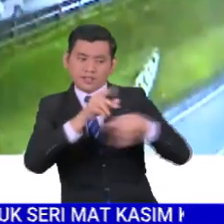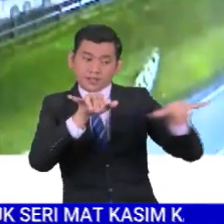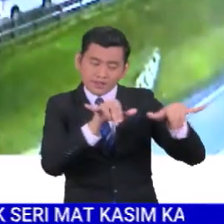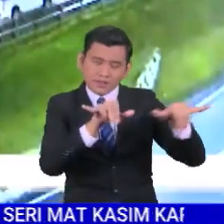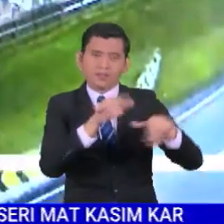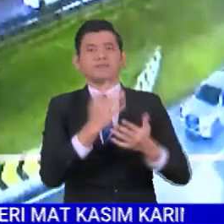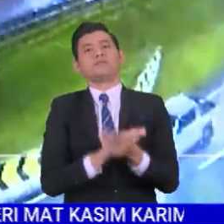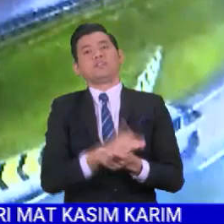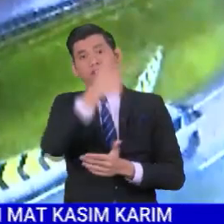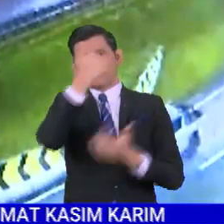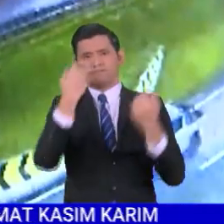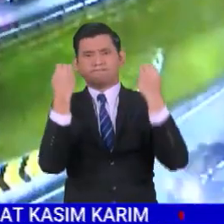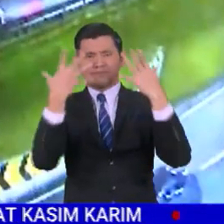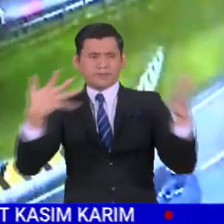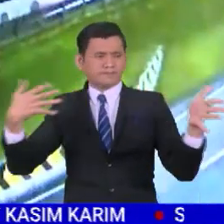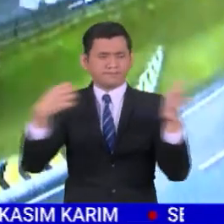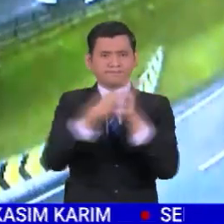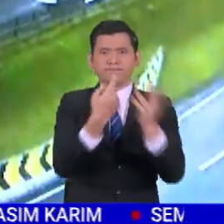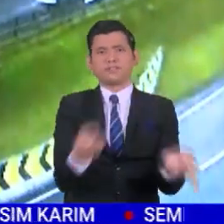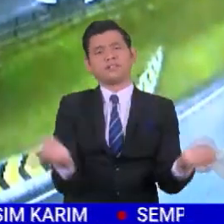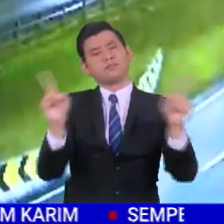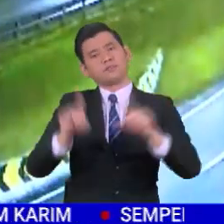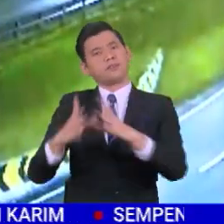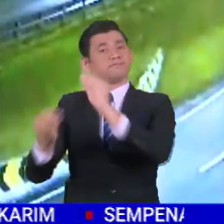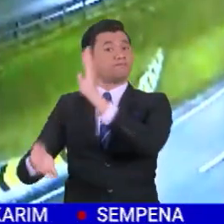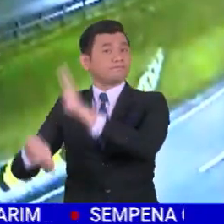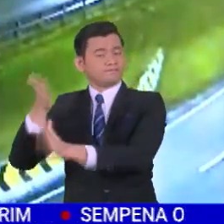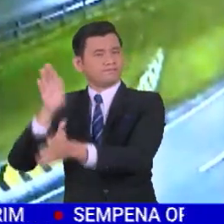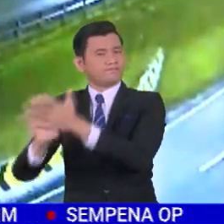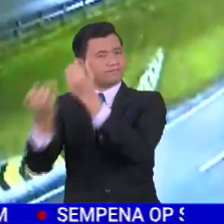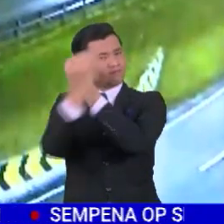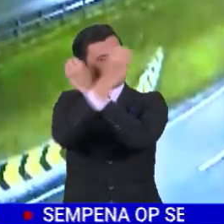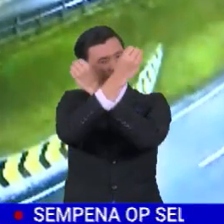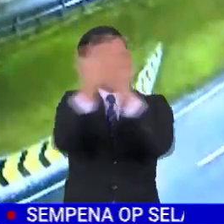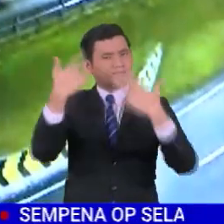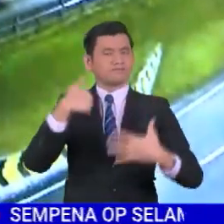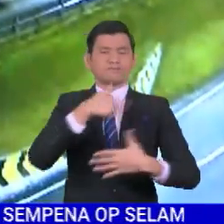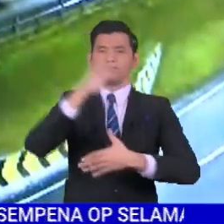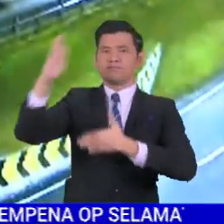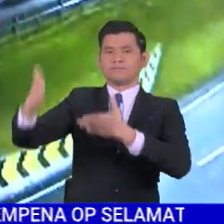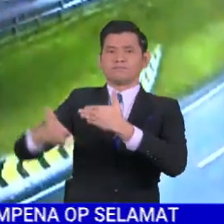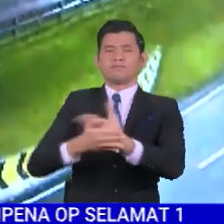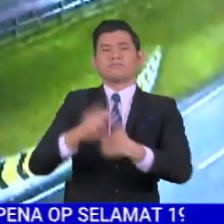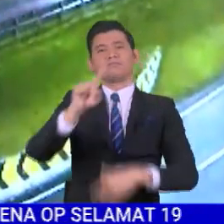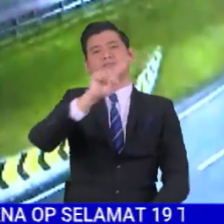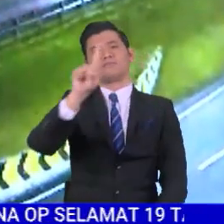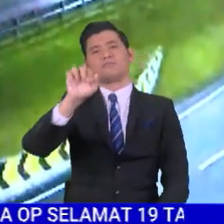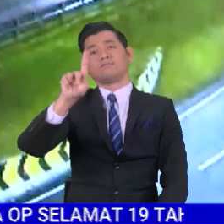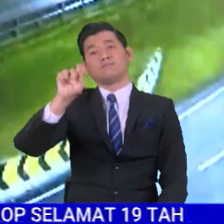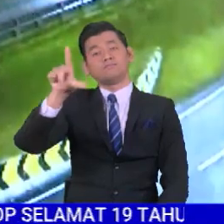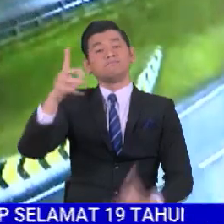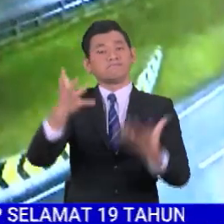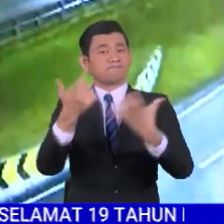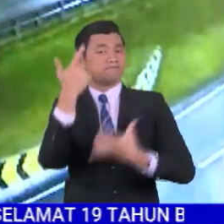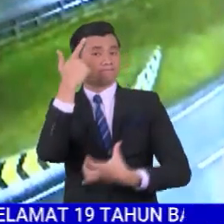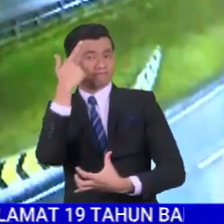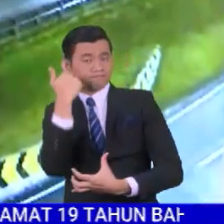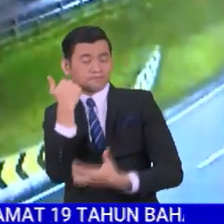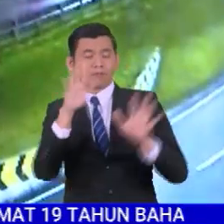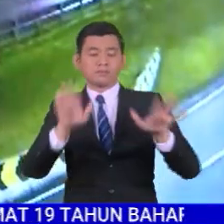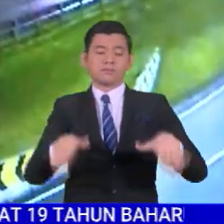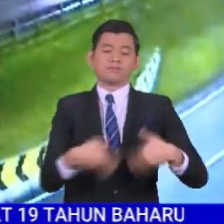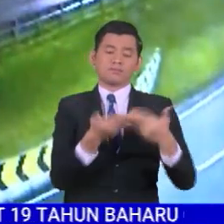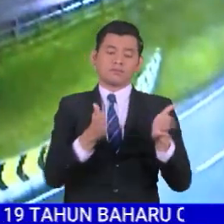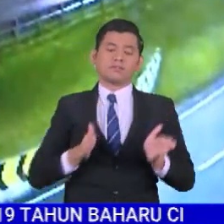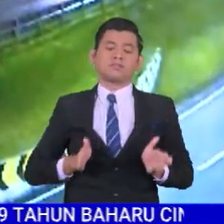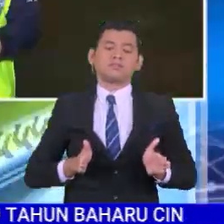Malaysia. Untuk itu, sekian laporan saya, Siti Nurul Husna Bukhari. Kita nak kembali bersama dengan Zatul bagi mengetahui perkembangan lalu lintas